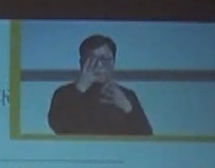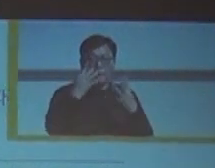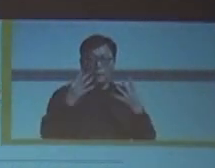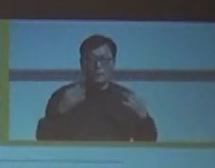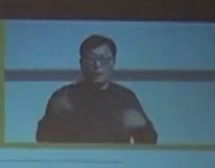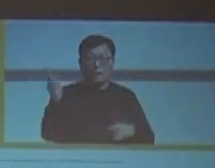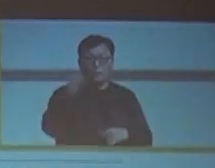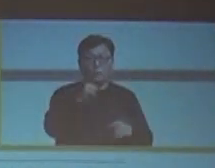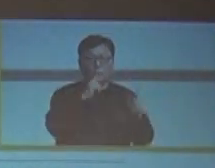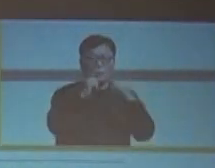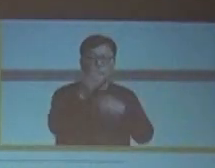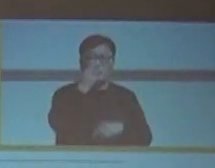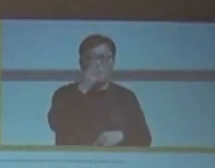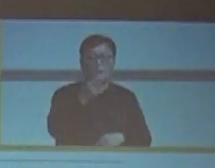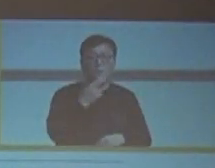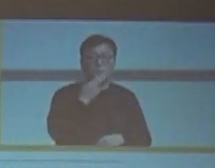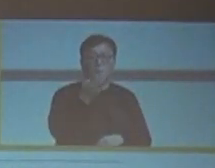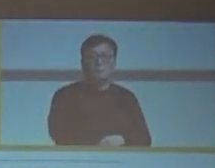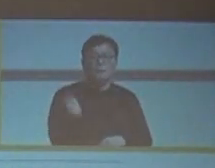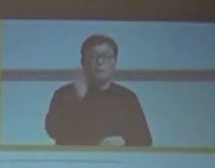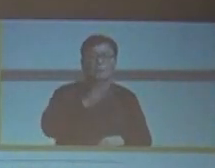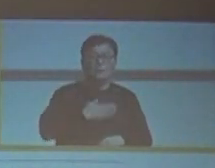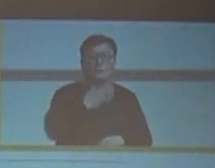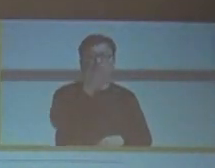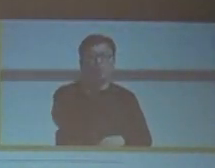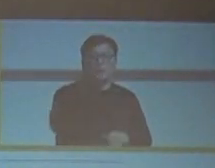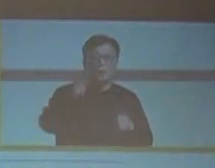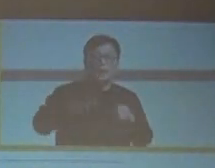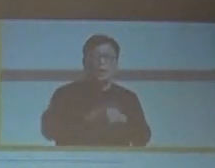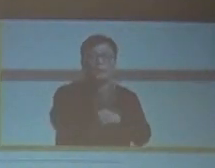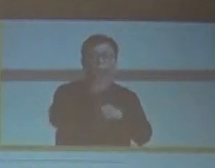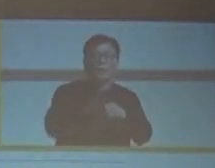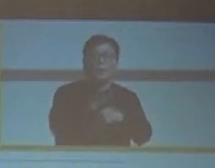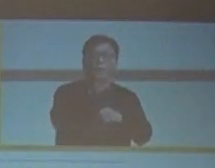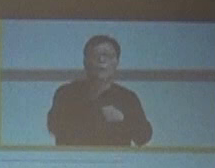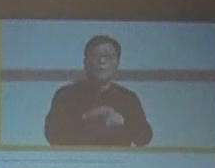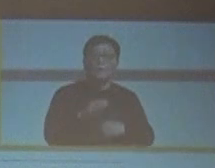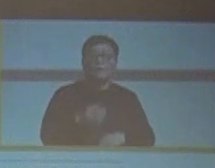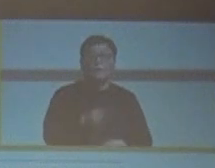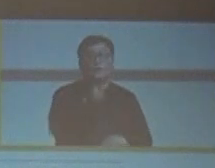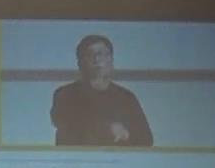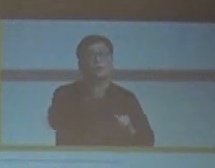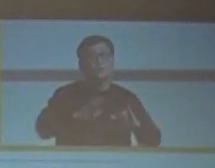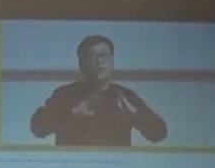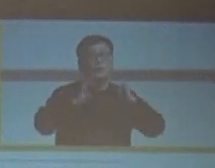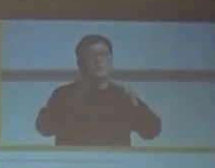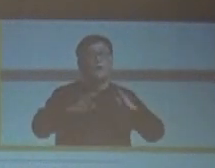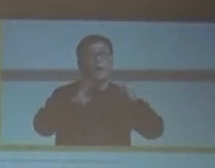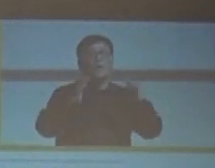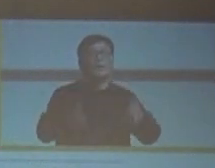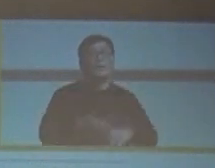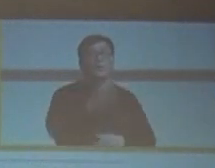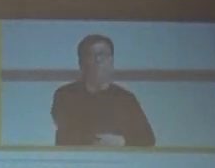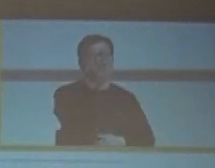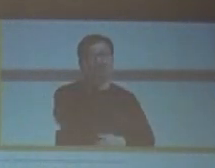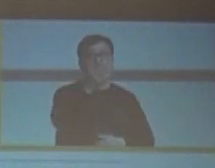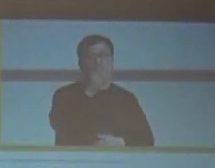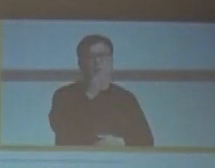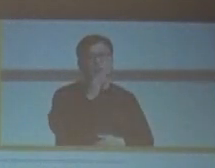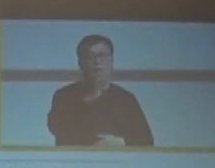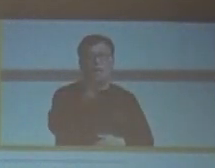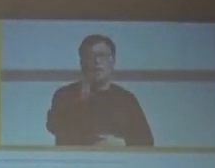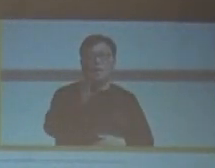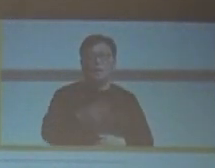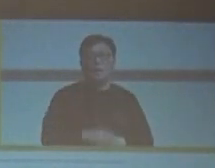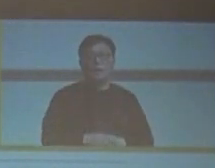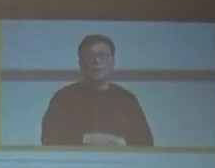말 할 수가 없지만 난 너를 사랑하네 이 세상